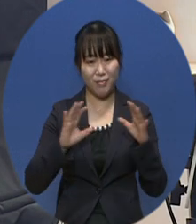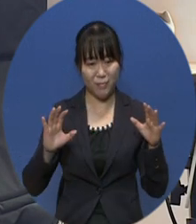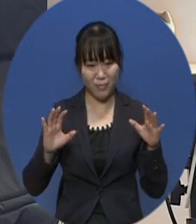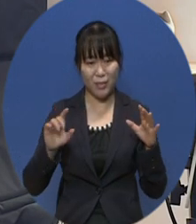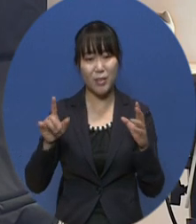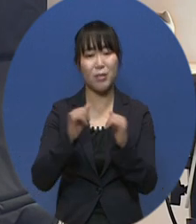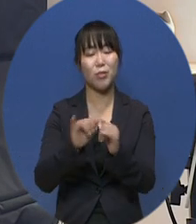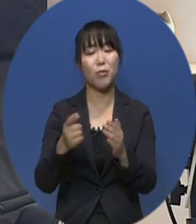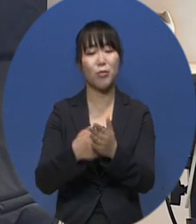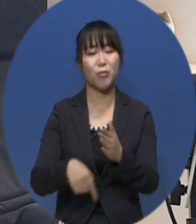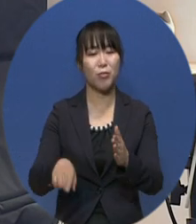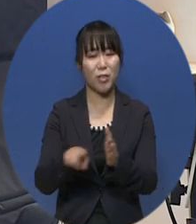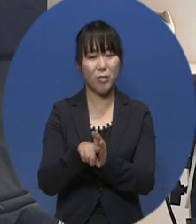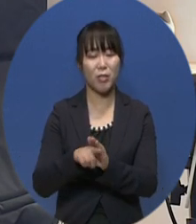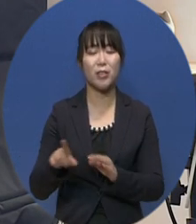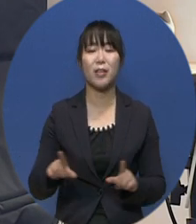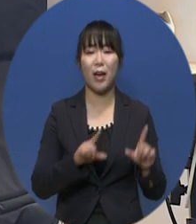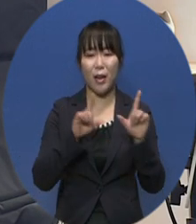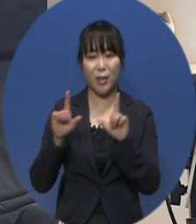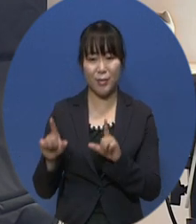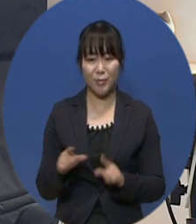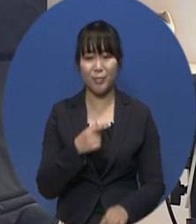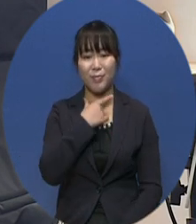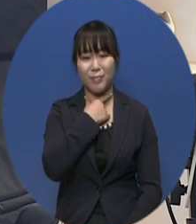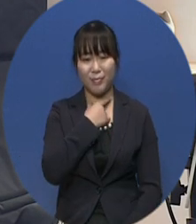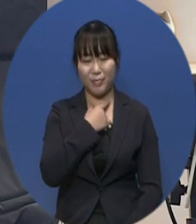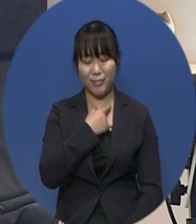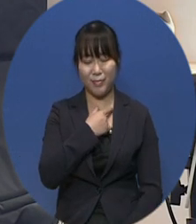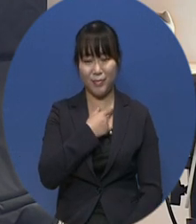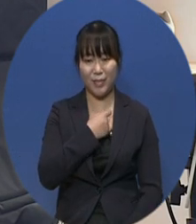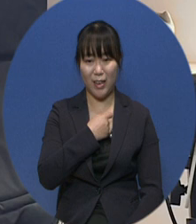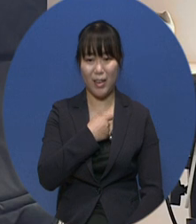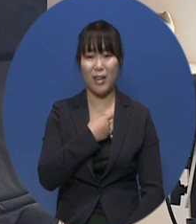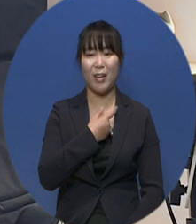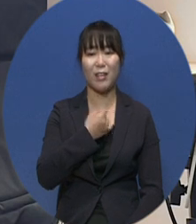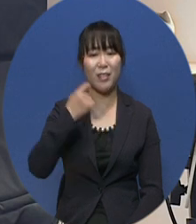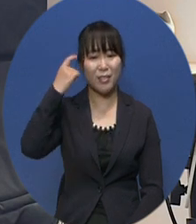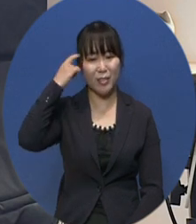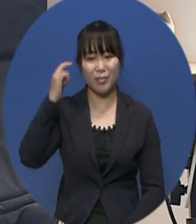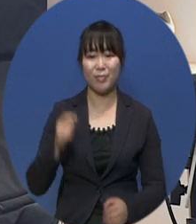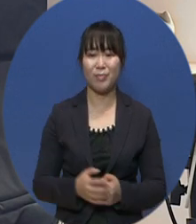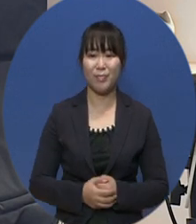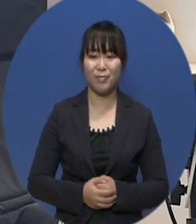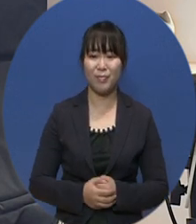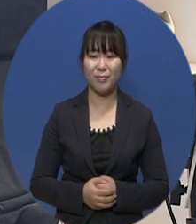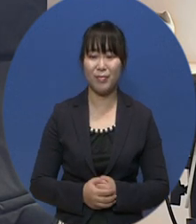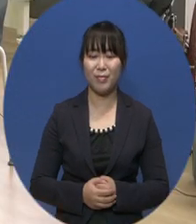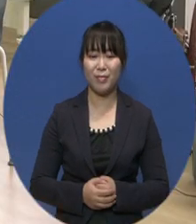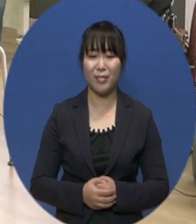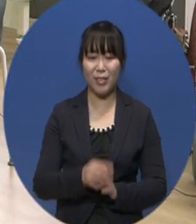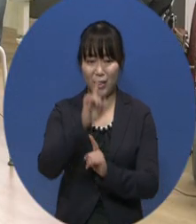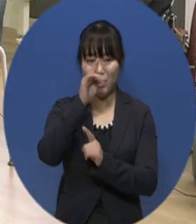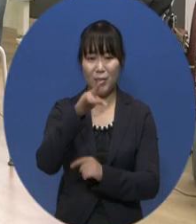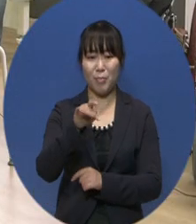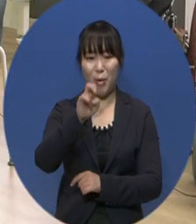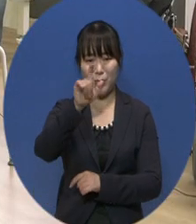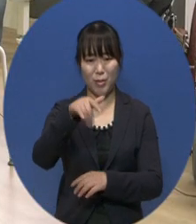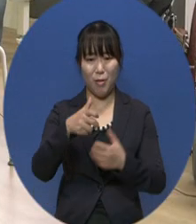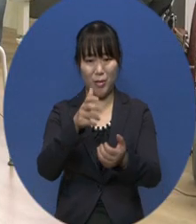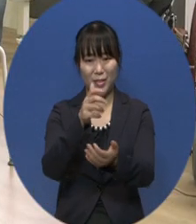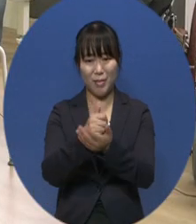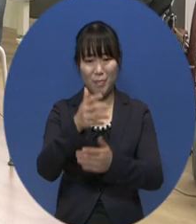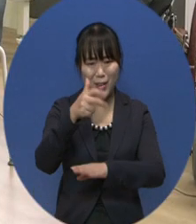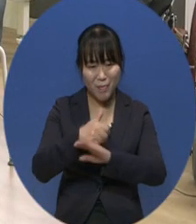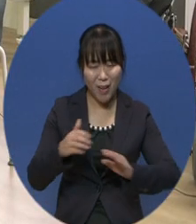그런 분들을 위해서 좀 삶을 살고 싶다, 그런 소망이 있습니다. 야, 우리 이범수 원장님 끝까지